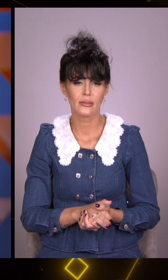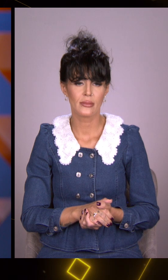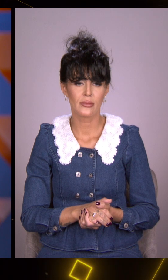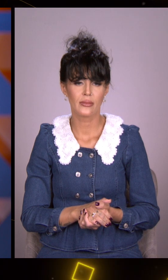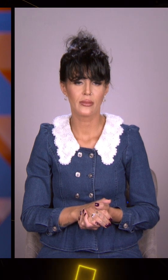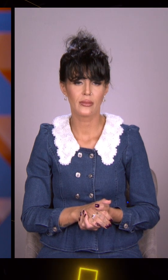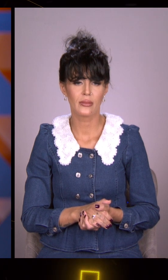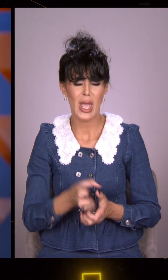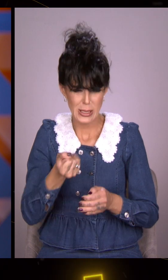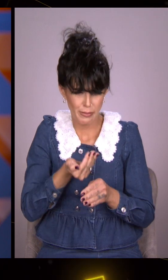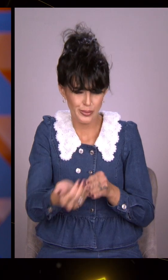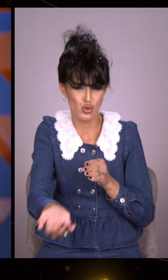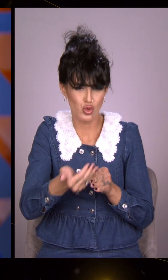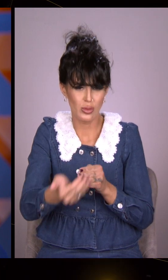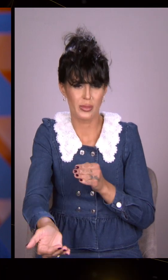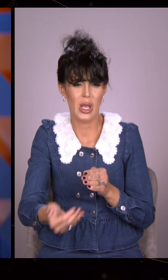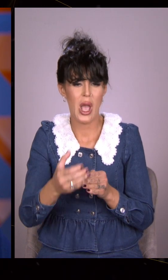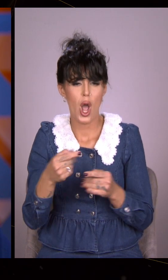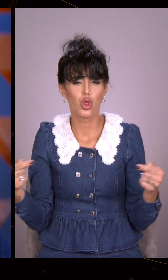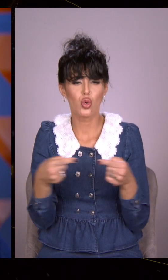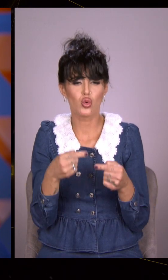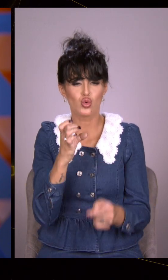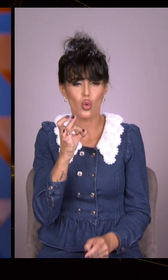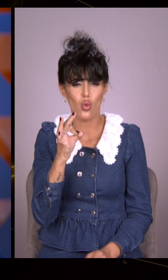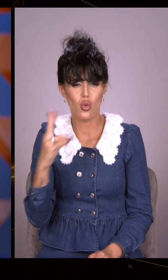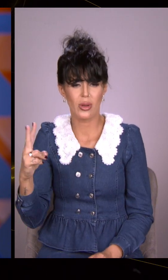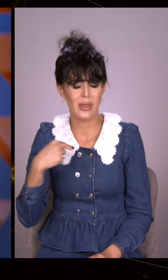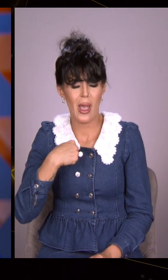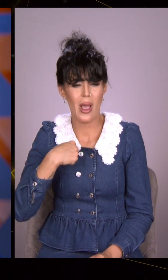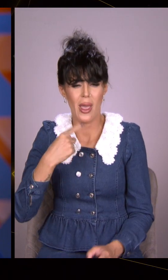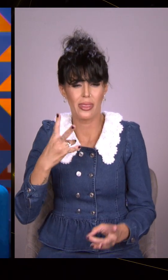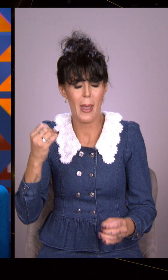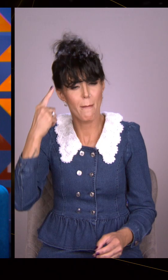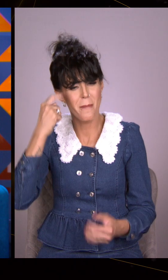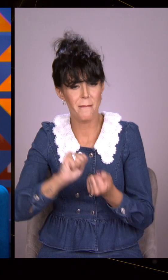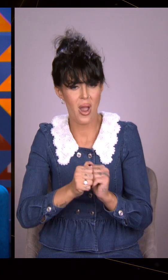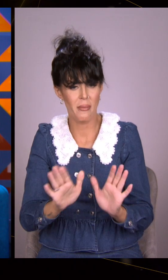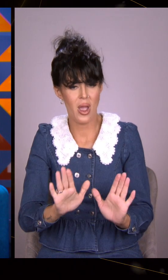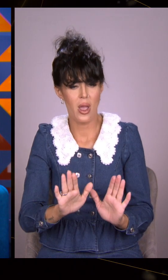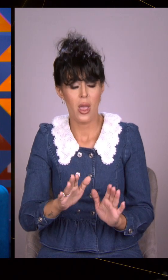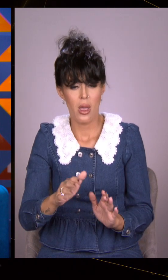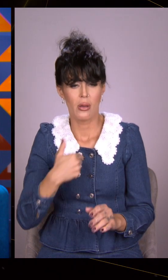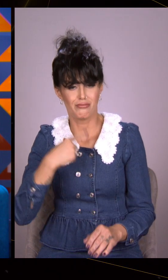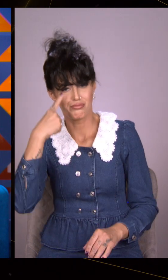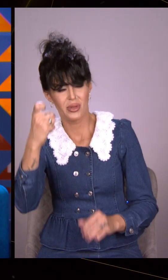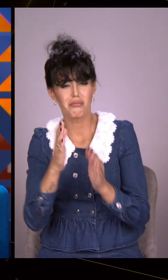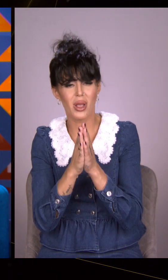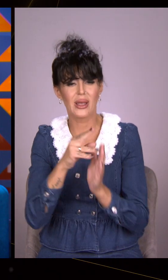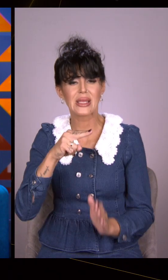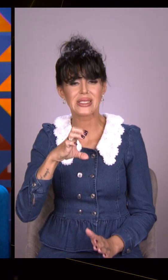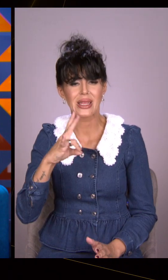набагато пізніше, по термінам точно я не скажу, попросту не рахував, то звернулися до ДСНС